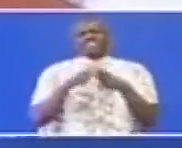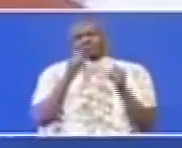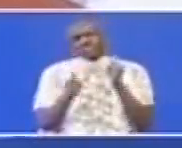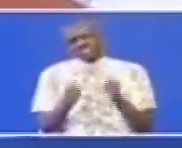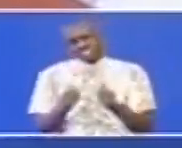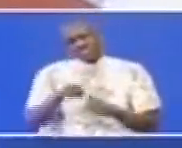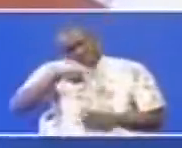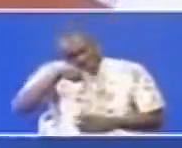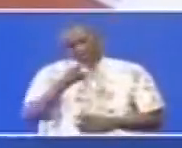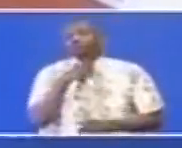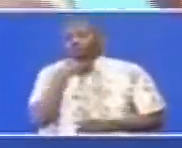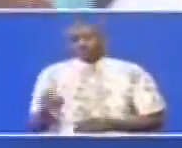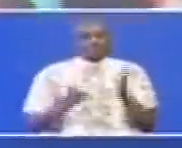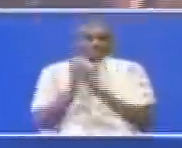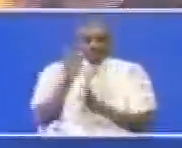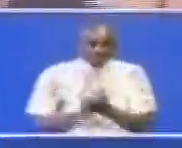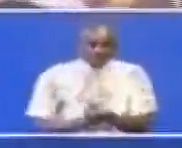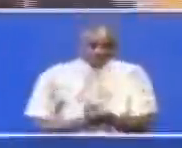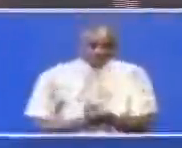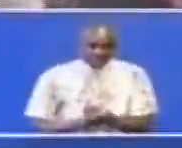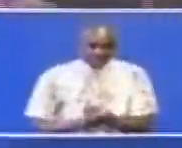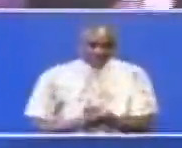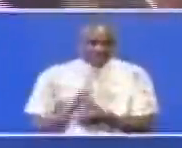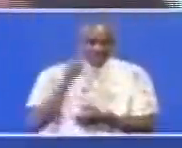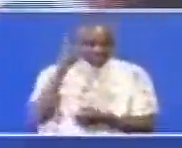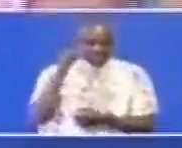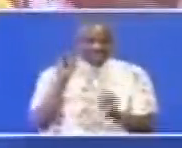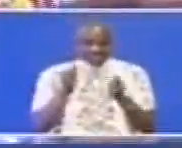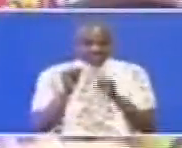aina gani ambao msiopenda maendeleo? Trix Ingado, KTN News, Nairobi.